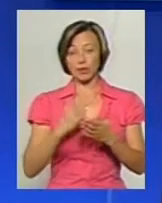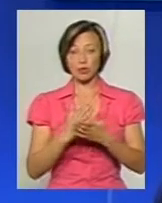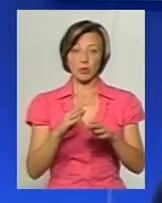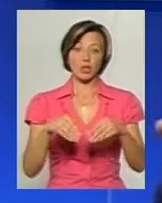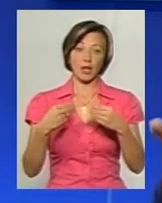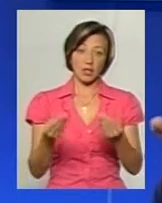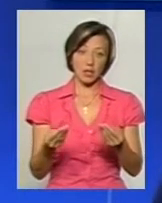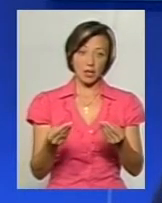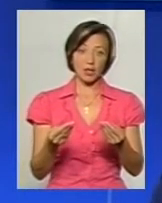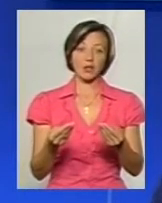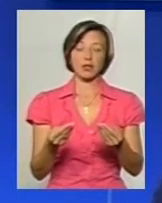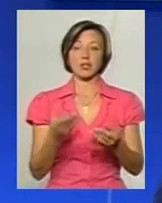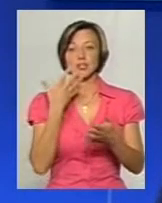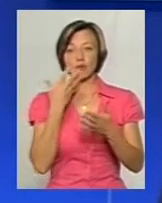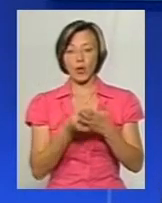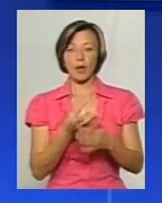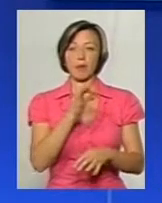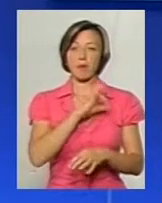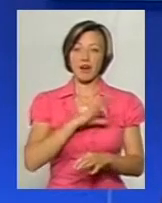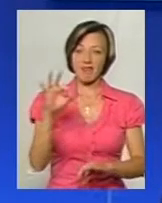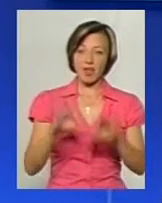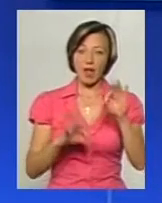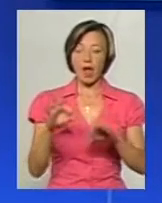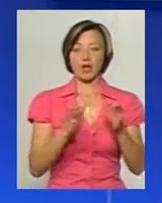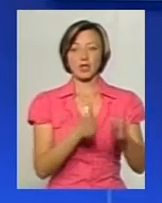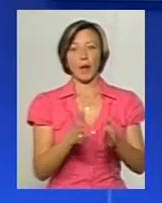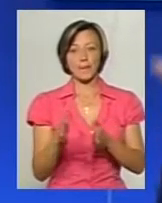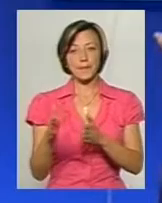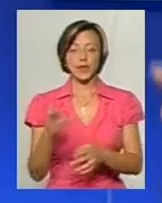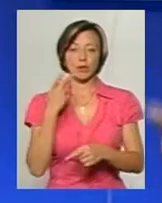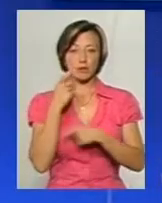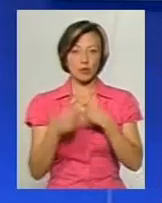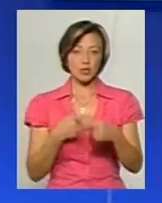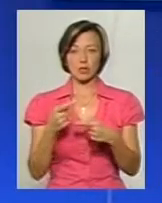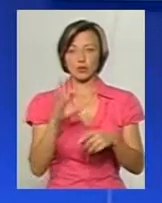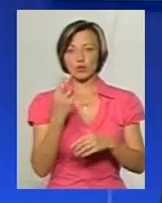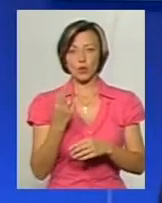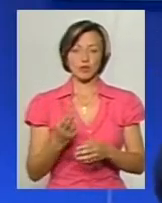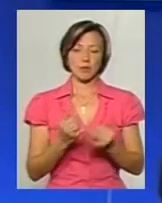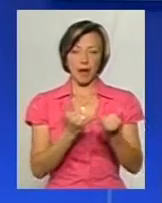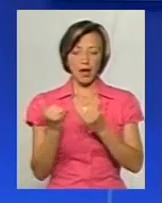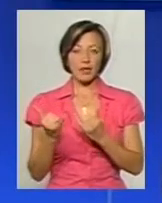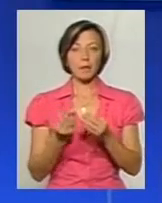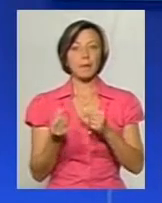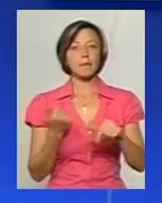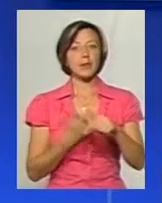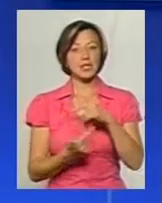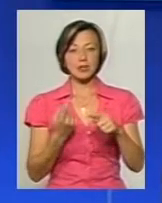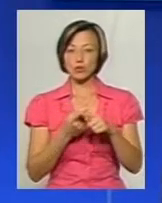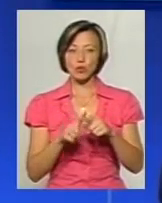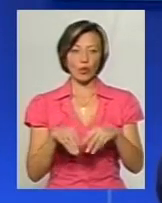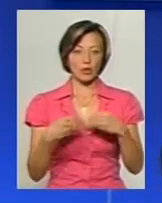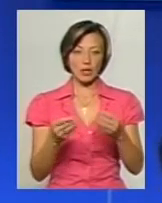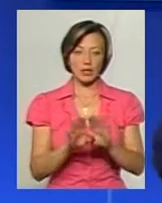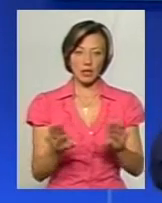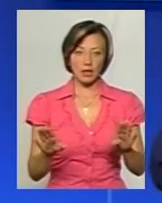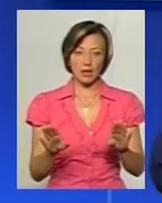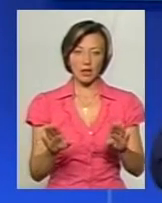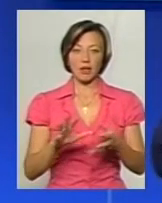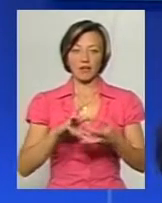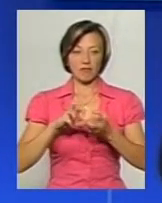дає там свої привілеї, стабільність, постійність, там соціальний пакет. Бізнес цього не дає. Вижали,